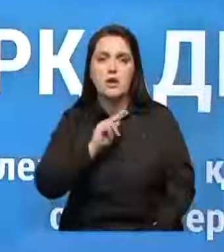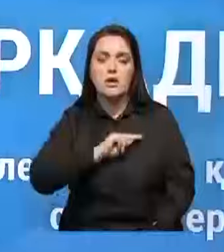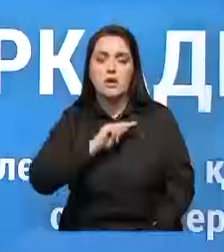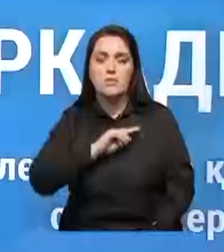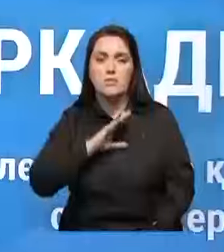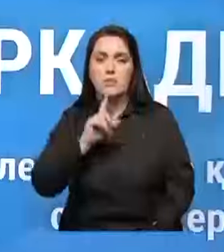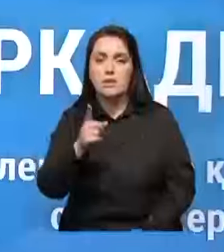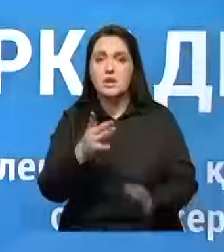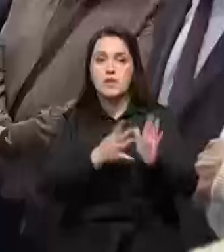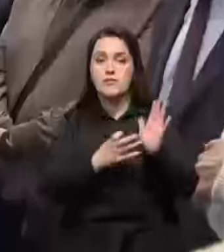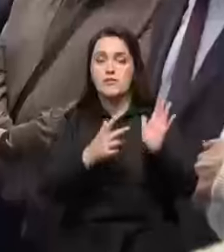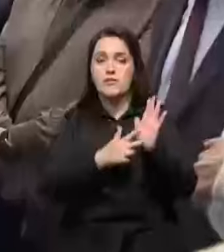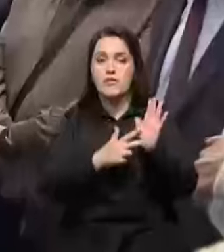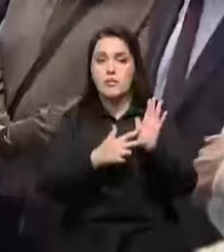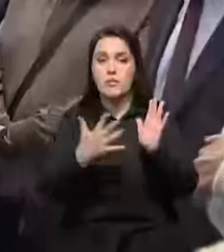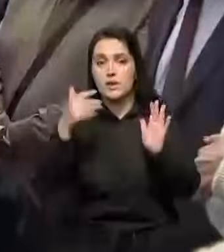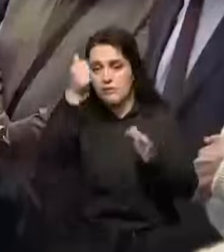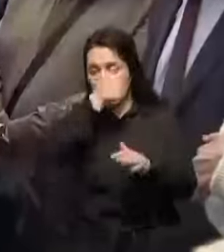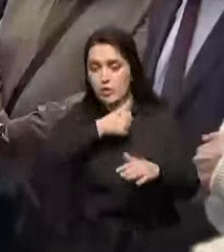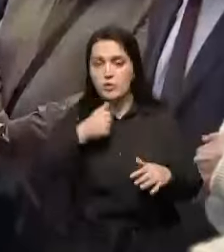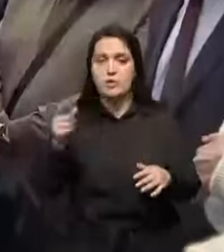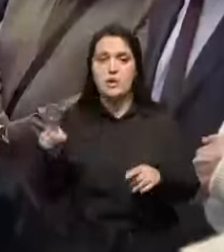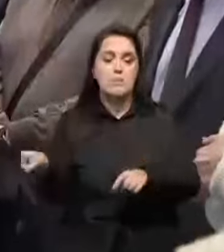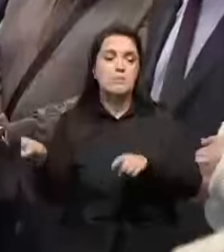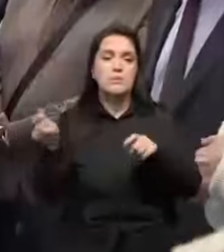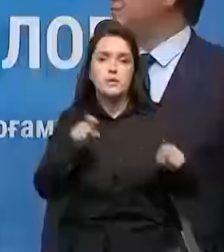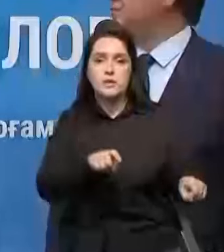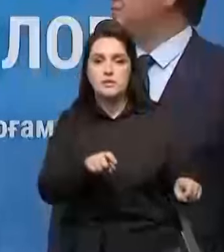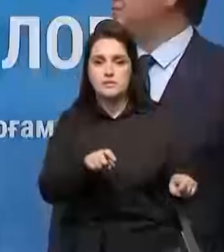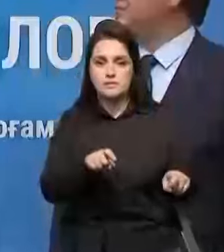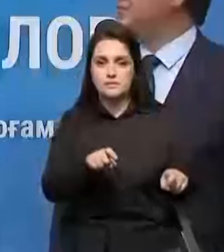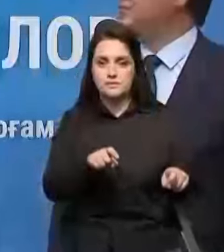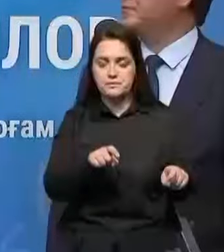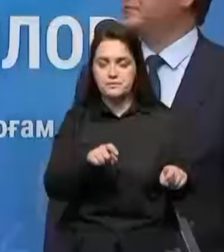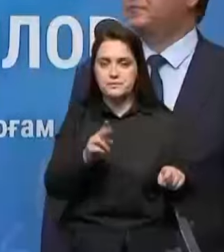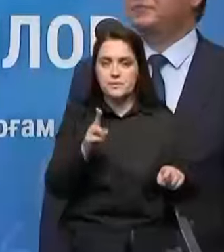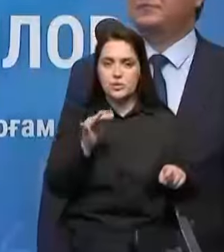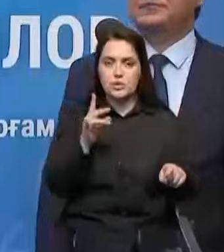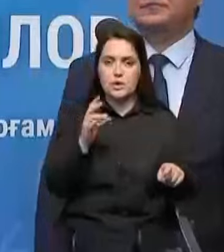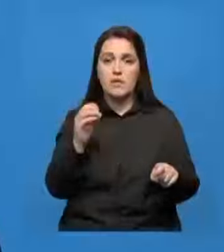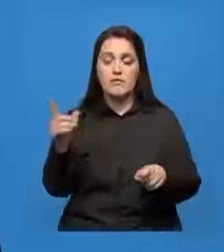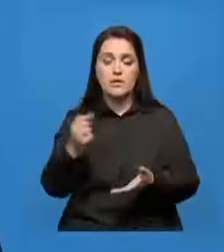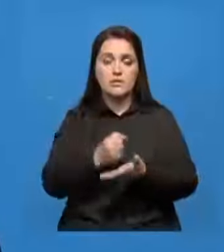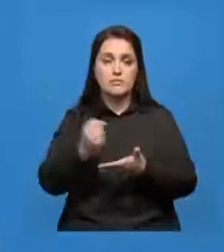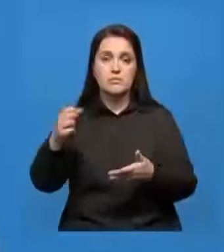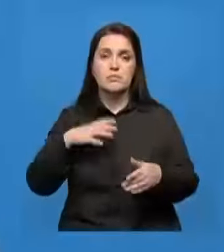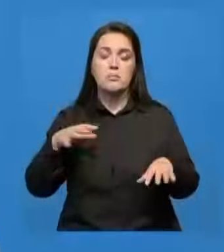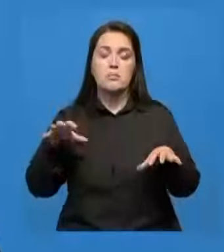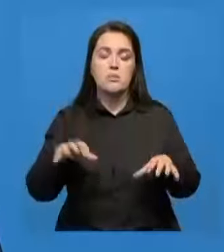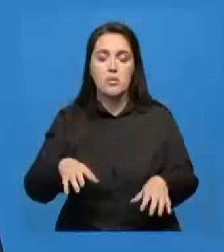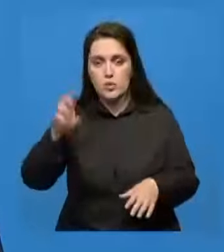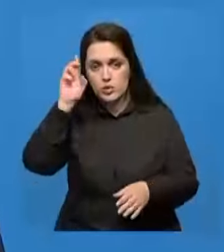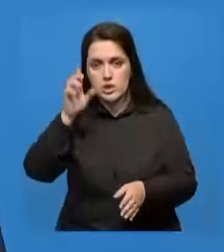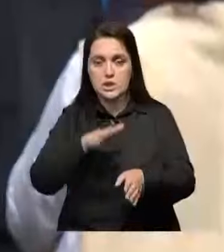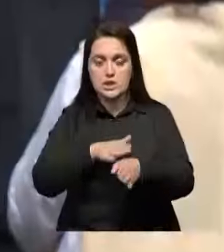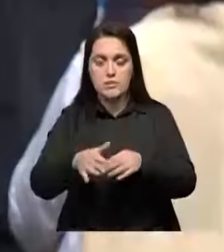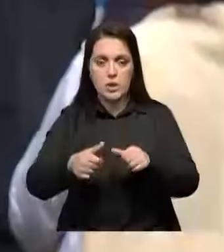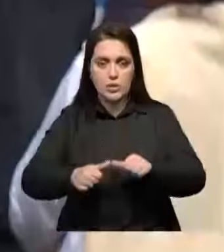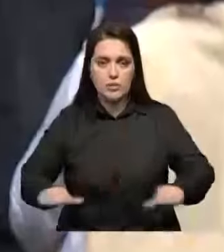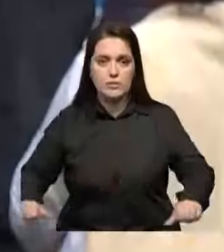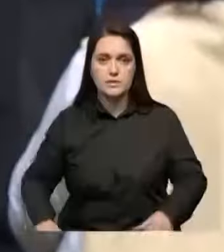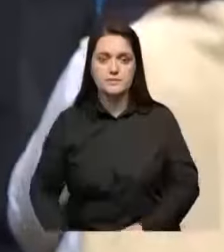с 1985 года. Переехал он сюда после того, как Дінмұхаммед Қонаев назначил его председателем горисполкома.